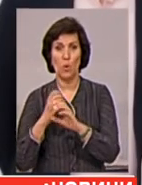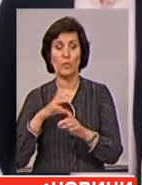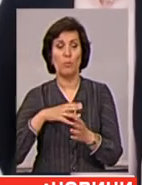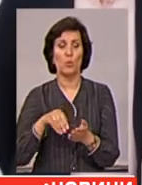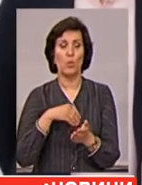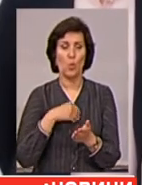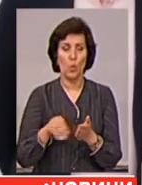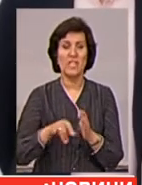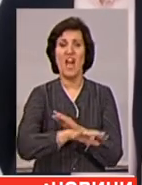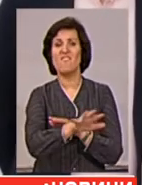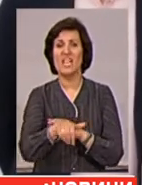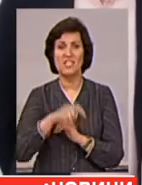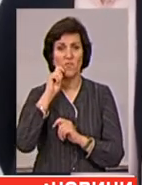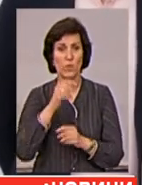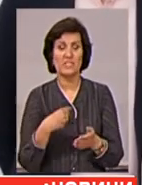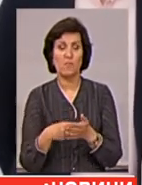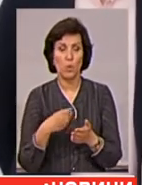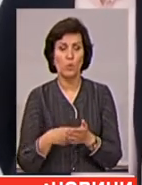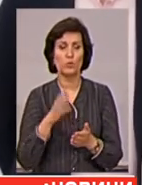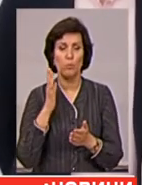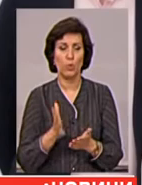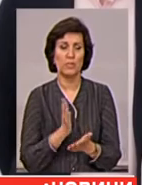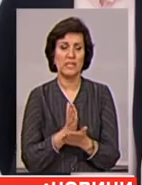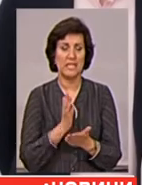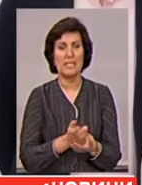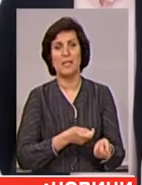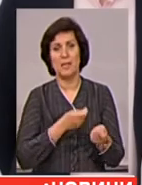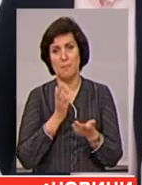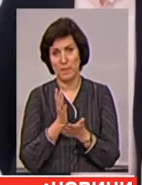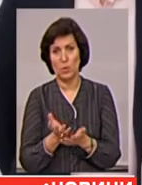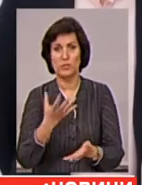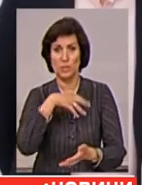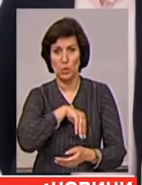куплені на вкрадені в українців гроші, буде складати і приносити